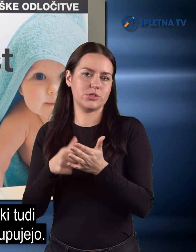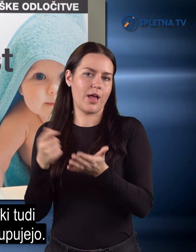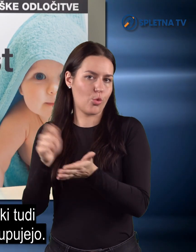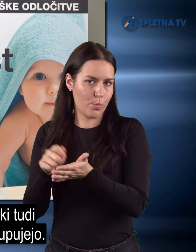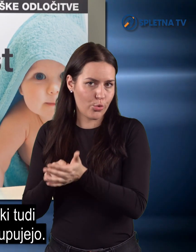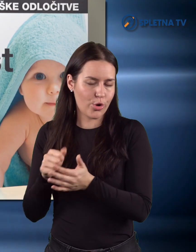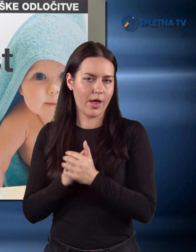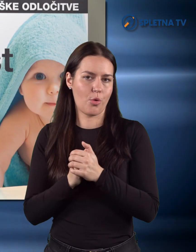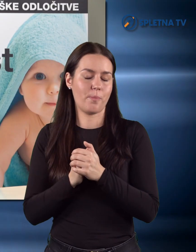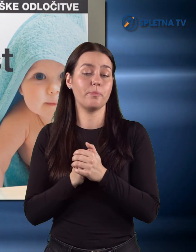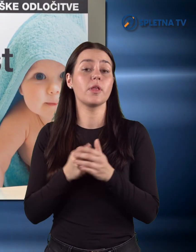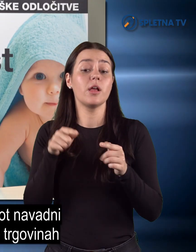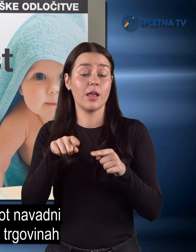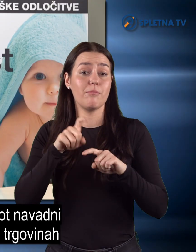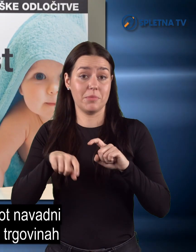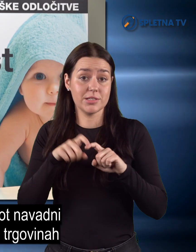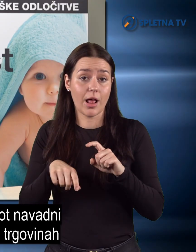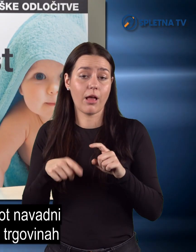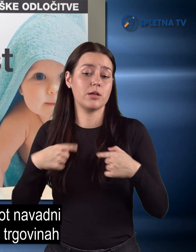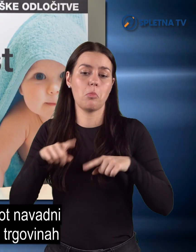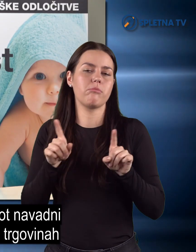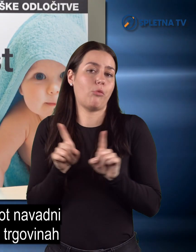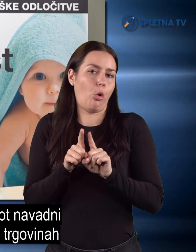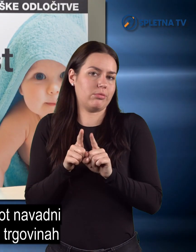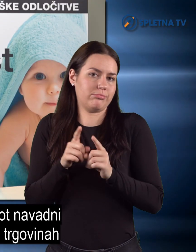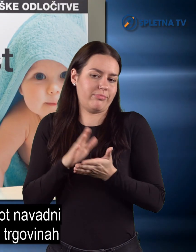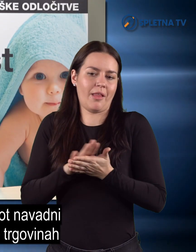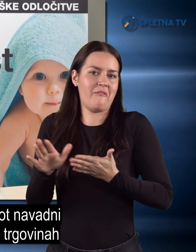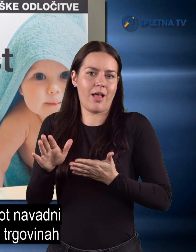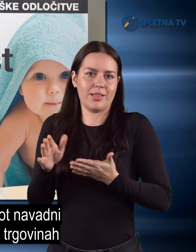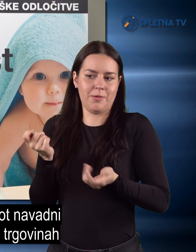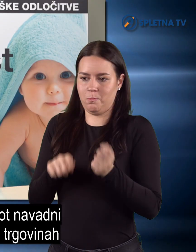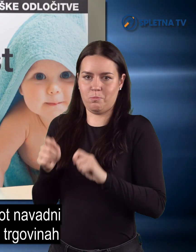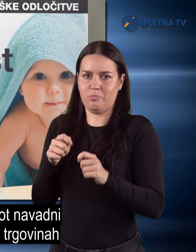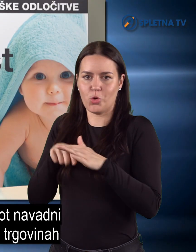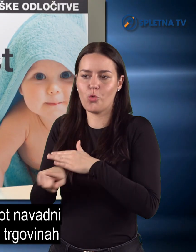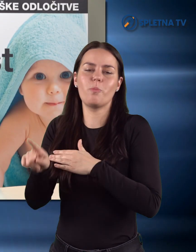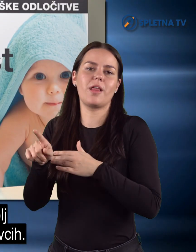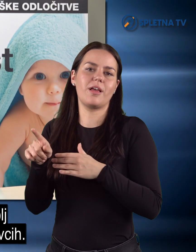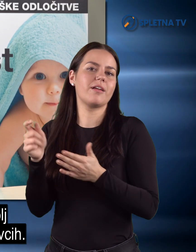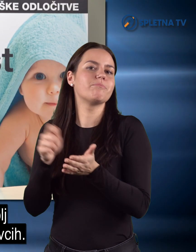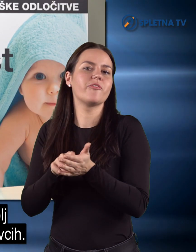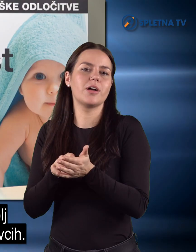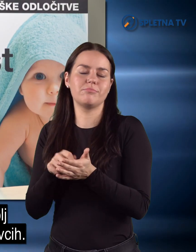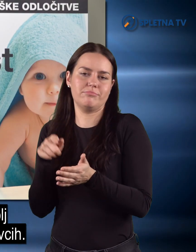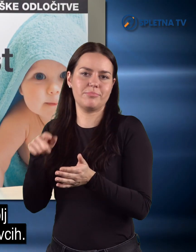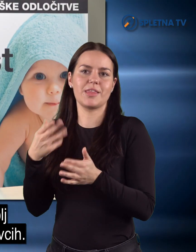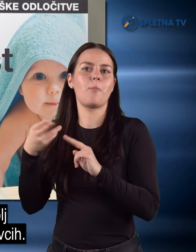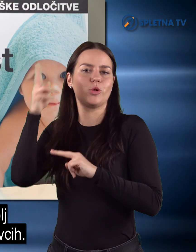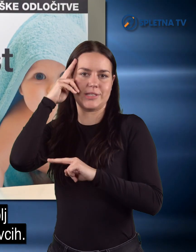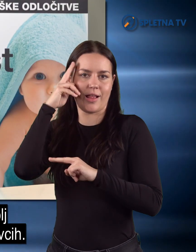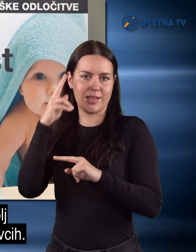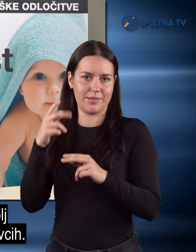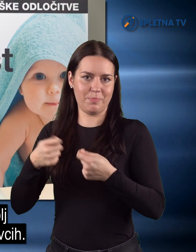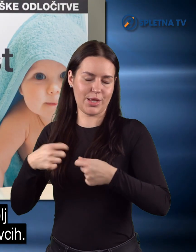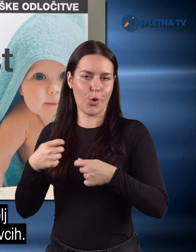najpogosteje kupujejo. Smo pa izdelke kot navadni potrošniki kupili v trgovinah pri najbolj znanih